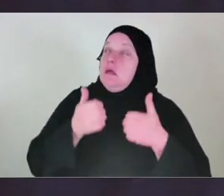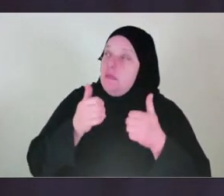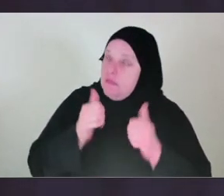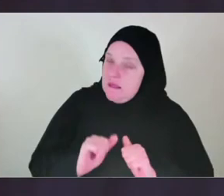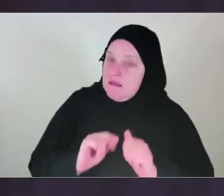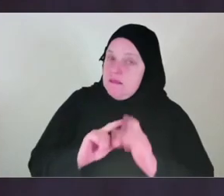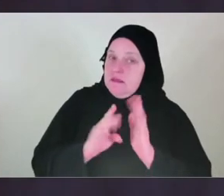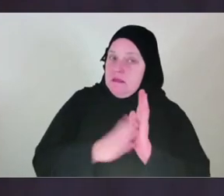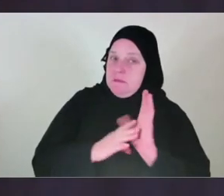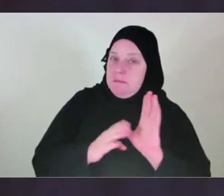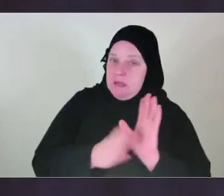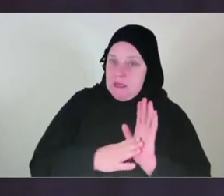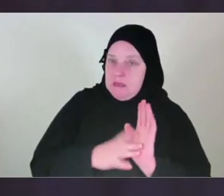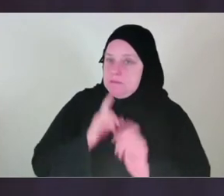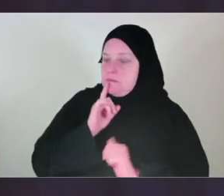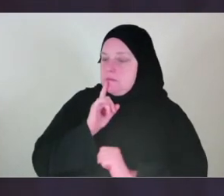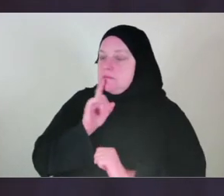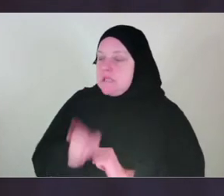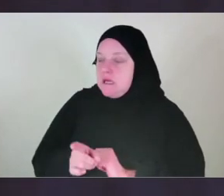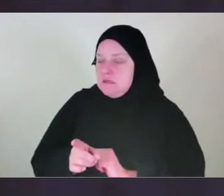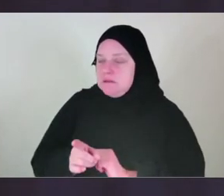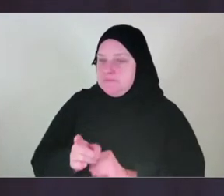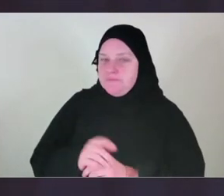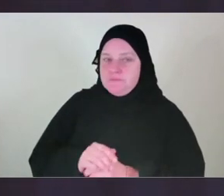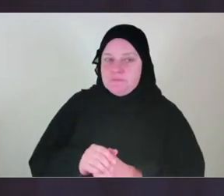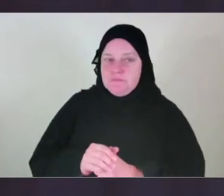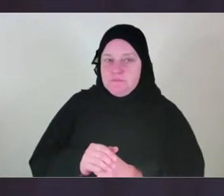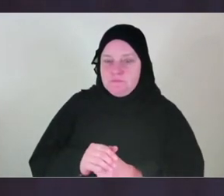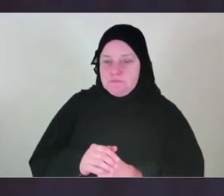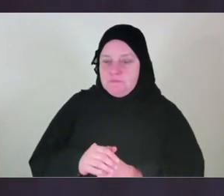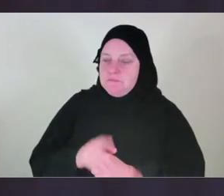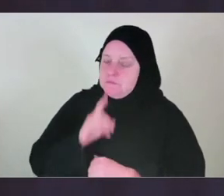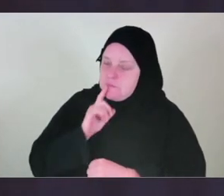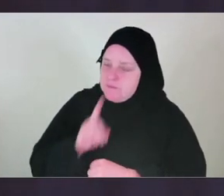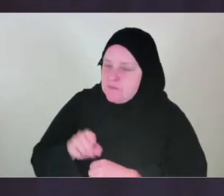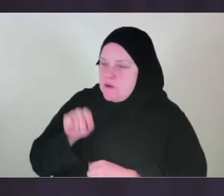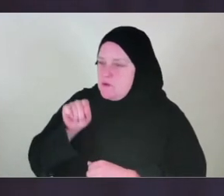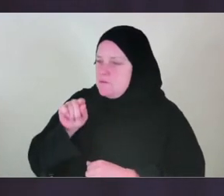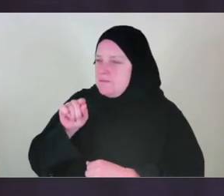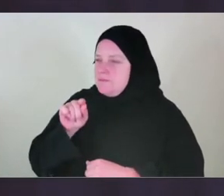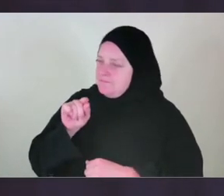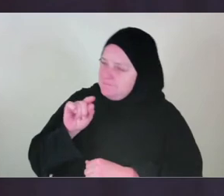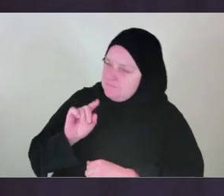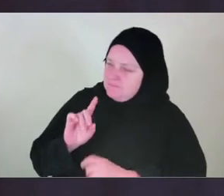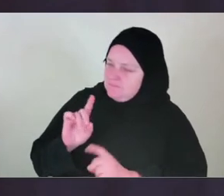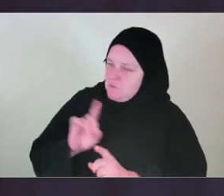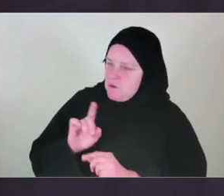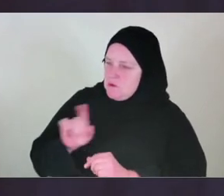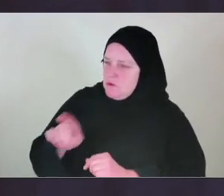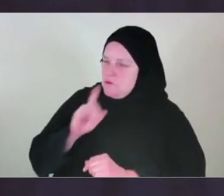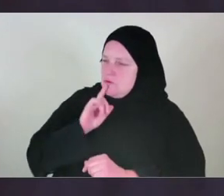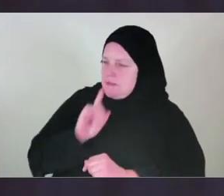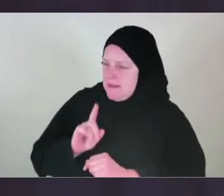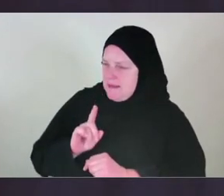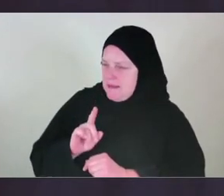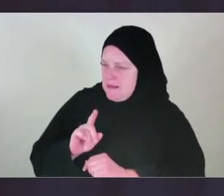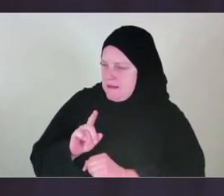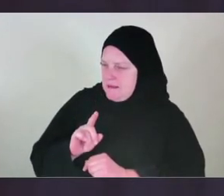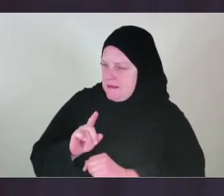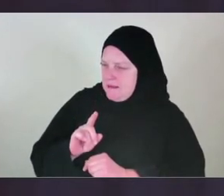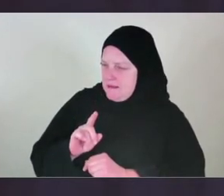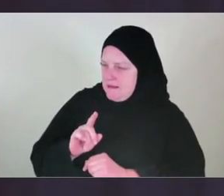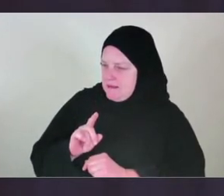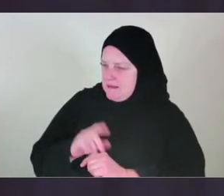كِتَابِ اللَّهِ. This does not agree with the book of God. That Allah wants to know if Abu Bakr is pleased